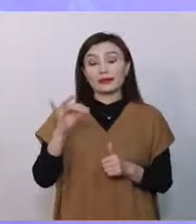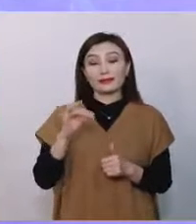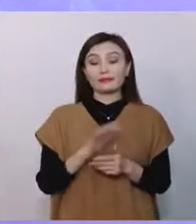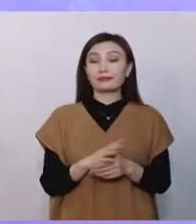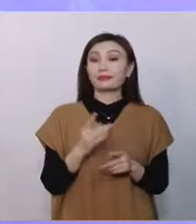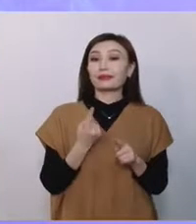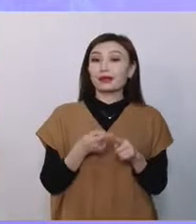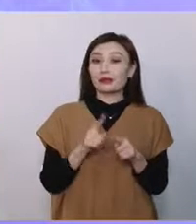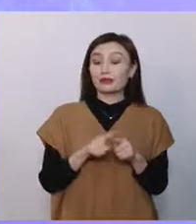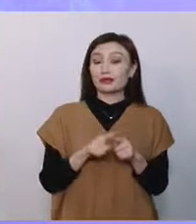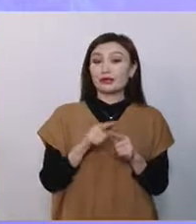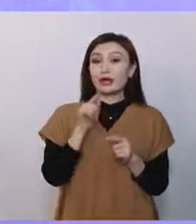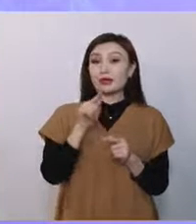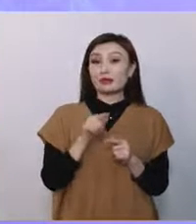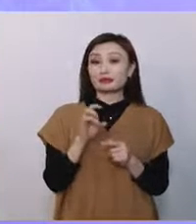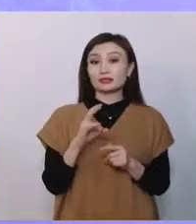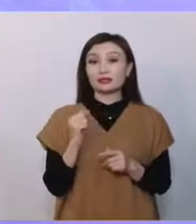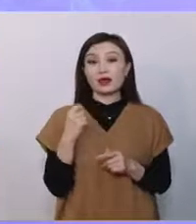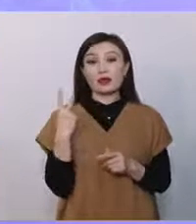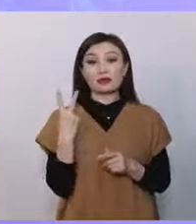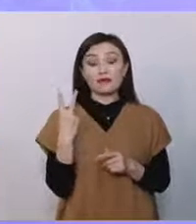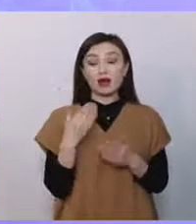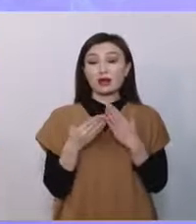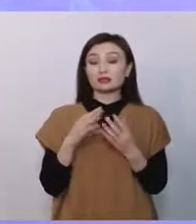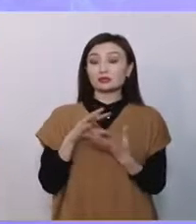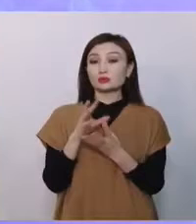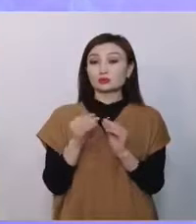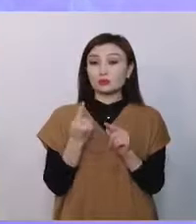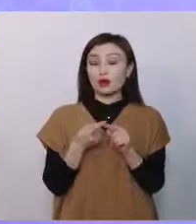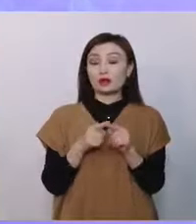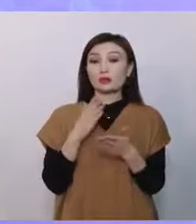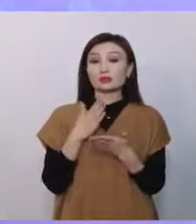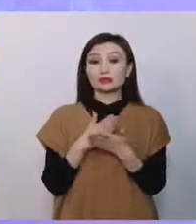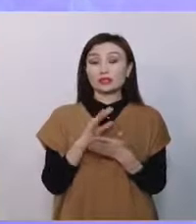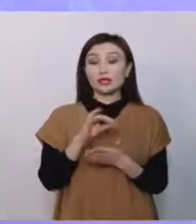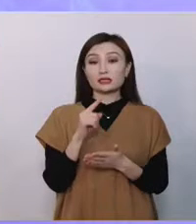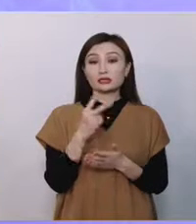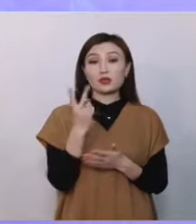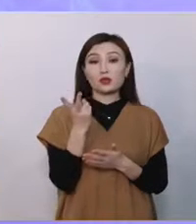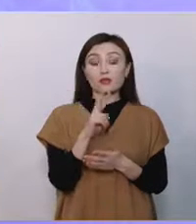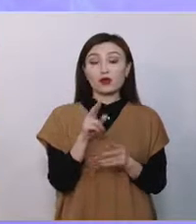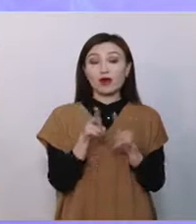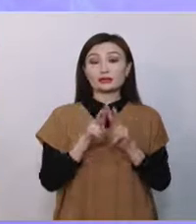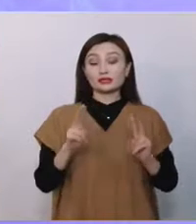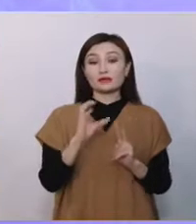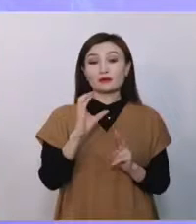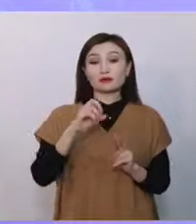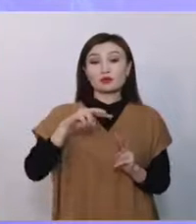которые делятся на два или сумма которых состоит из двух одинаковых слагаемых